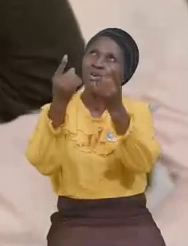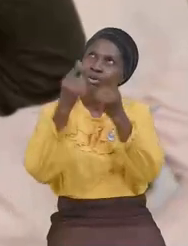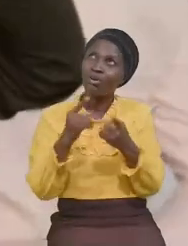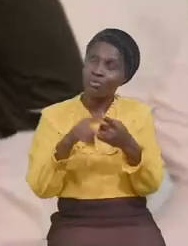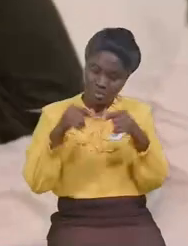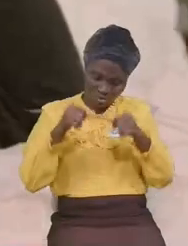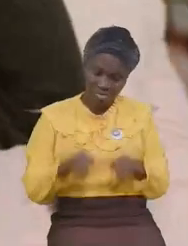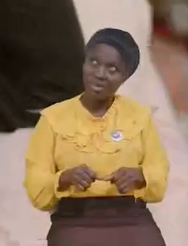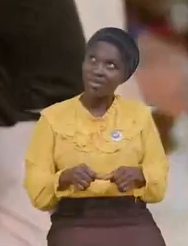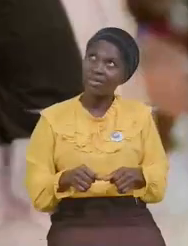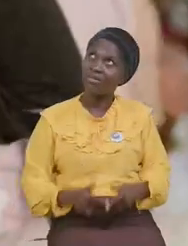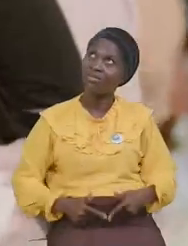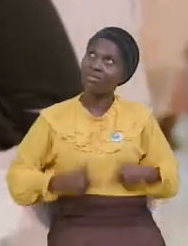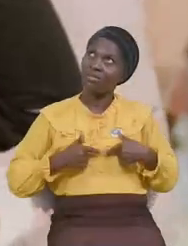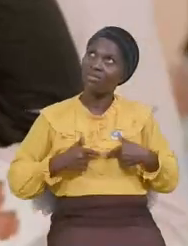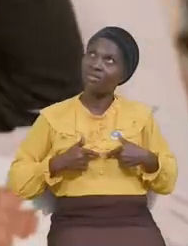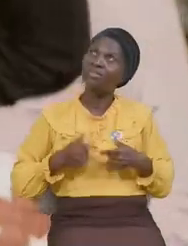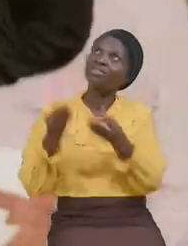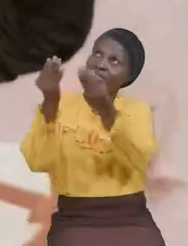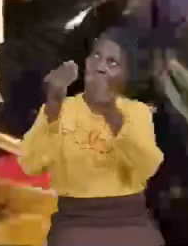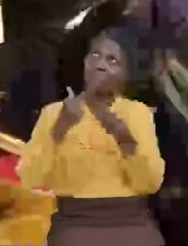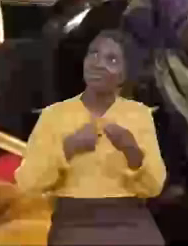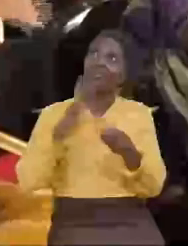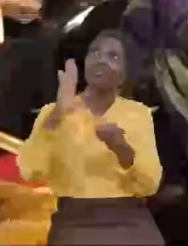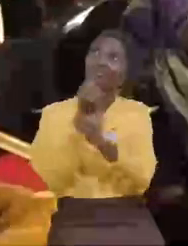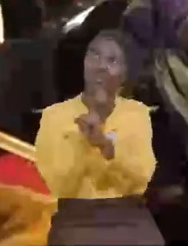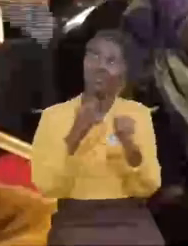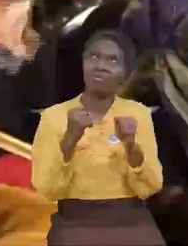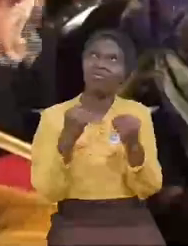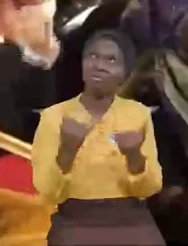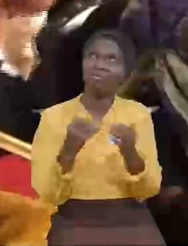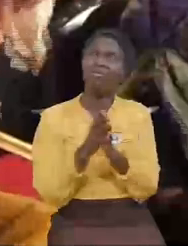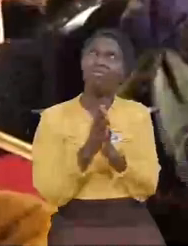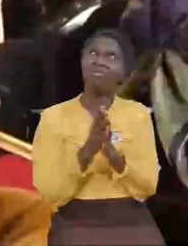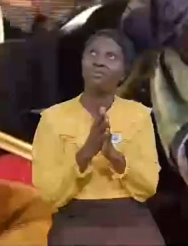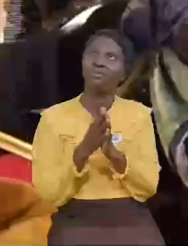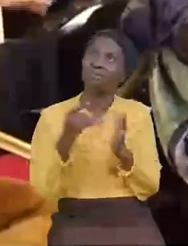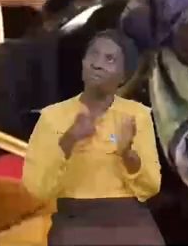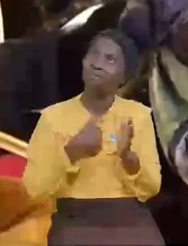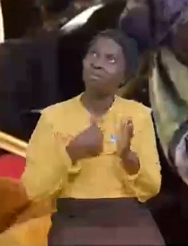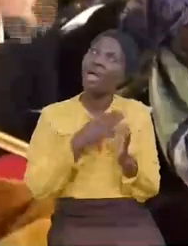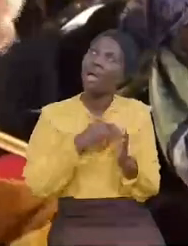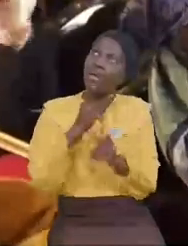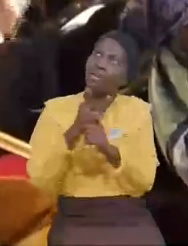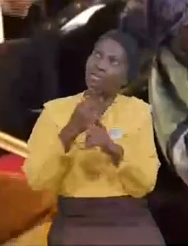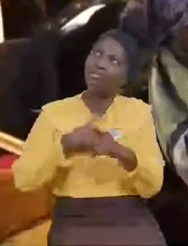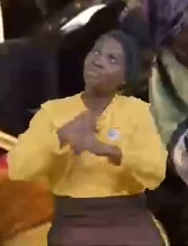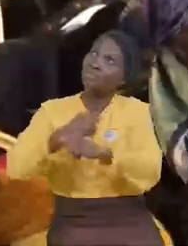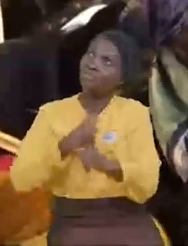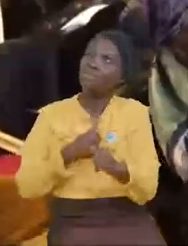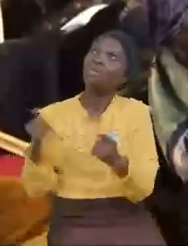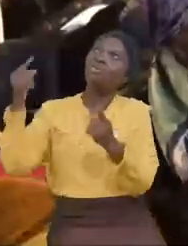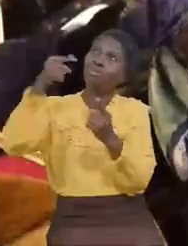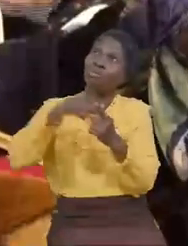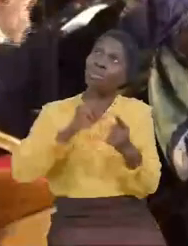viens rester, accorde-moi ton salut et sécurise-moi